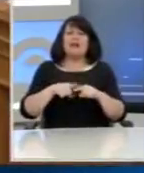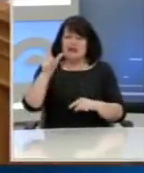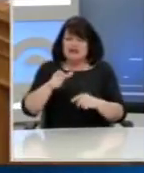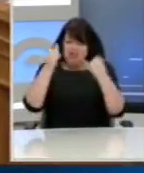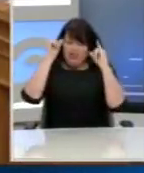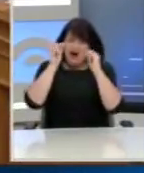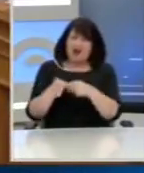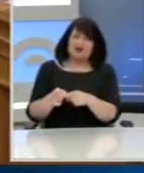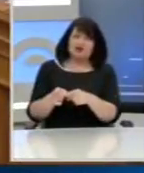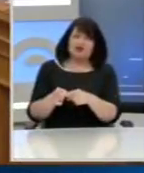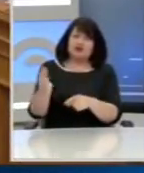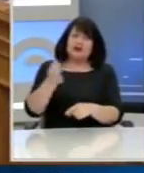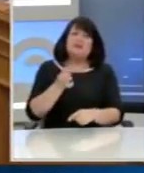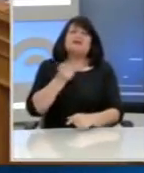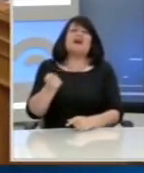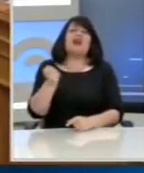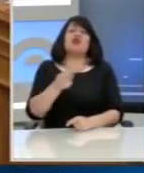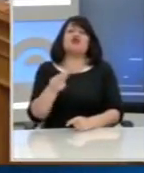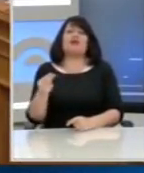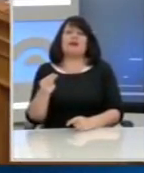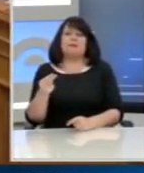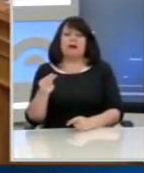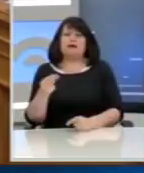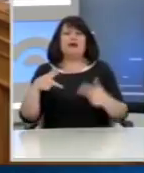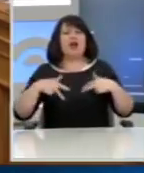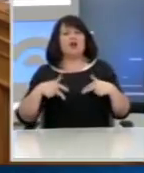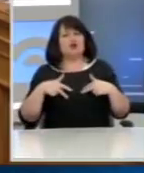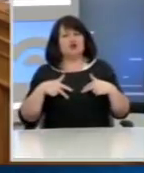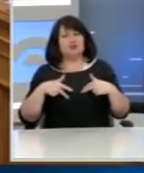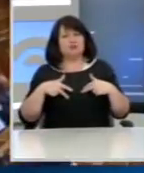θράσος να μιλήσετε ακόμα και για το χρέος, αλλά και για το κράτος.